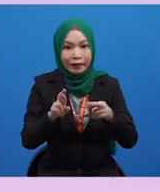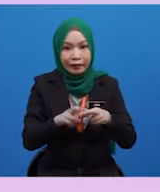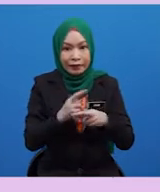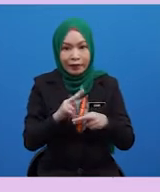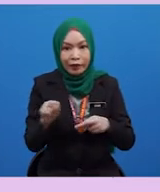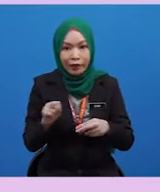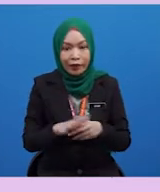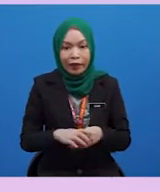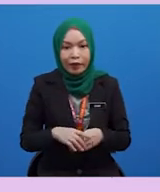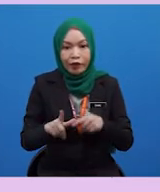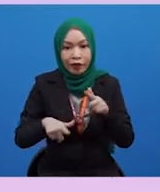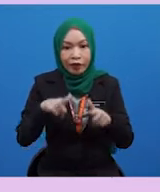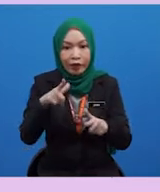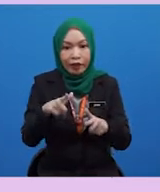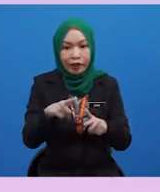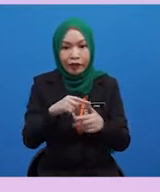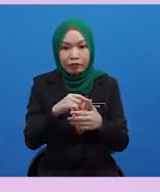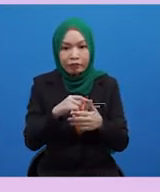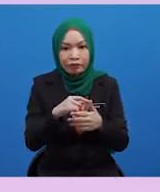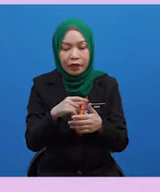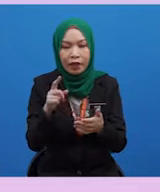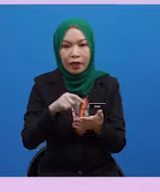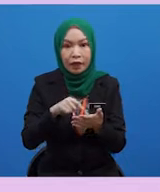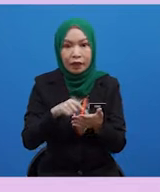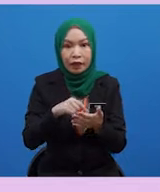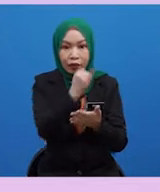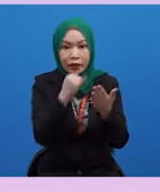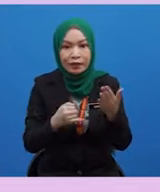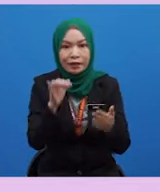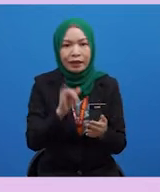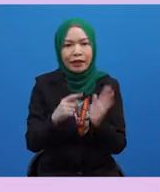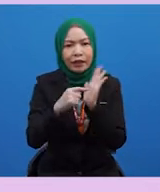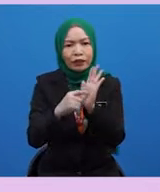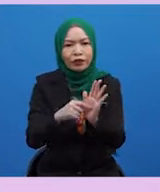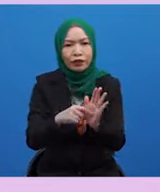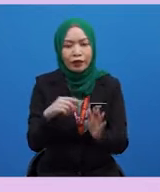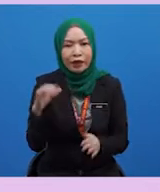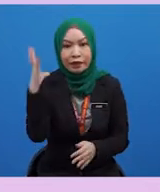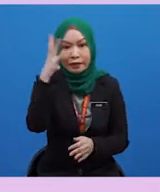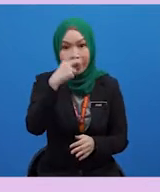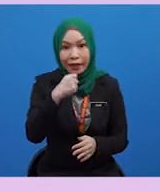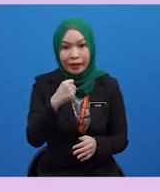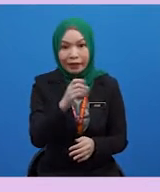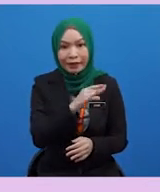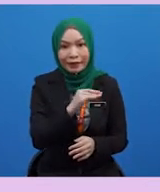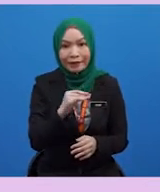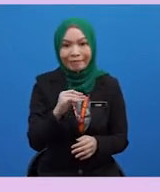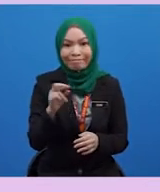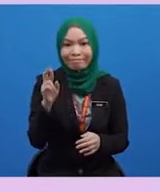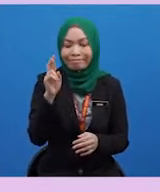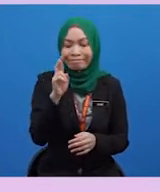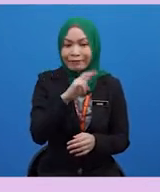lukisan-lukisan yang dipamerkan di galeri itu sungguh cantik. Rupa-rupanya hasil karya pelukis tersohor